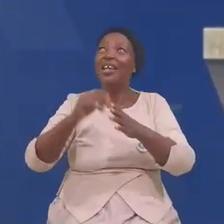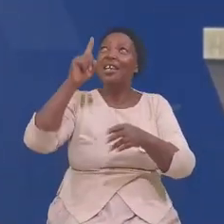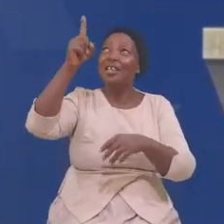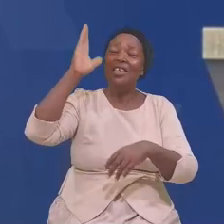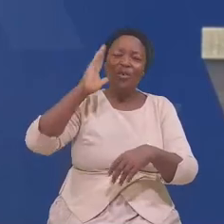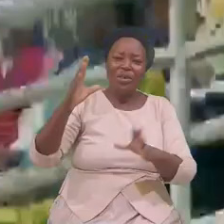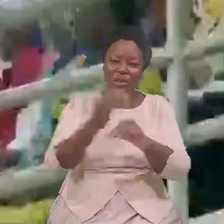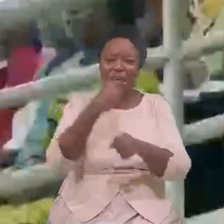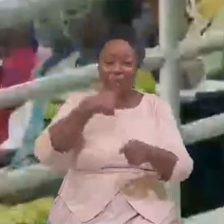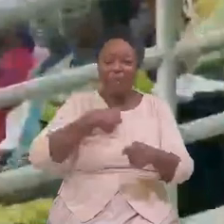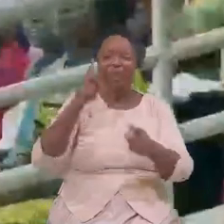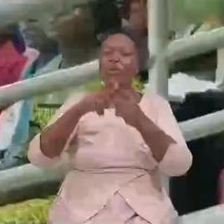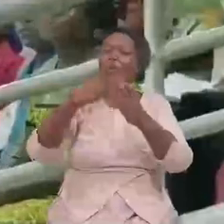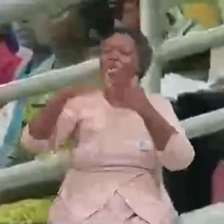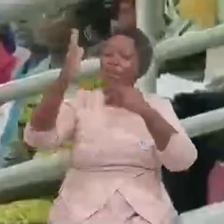là-bas.